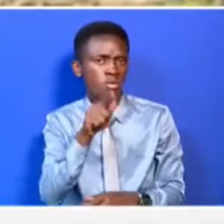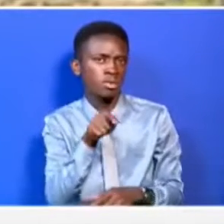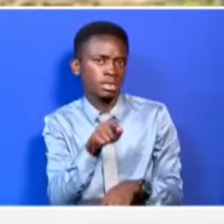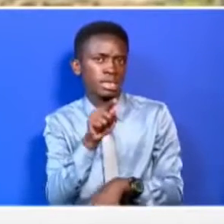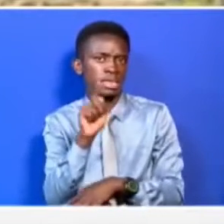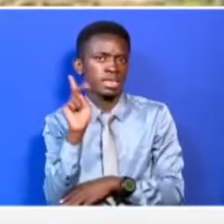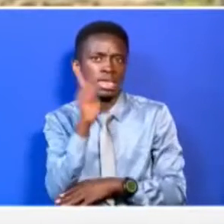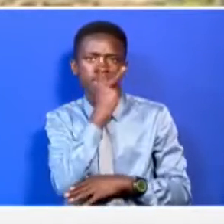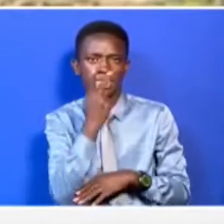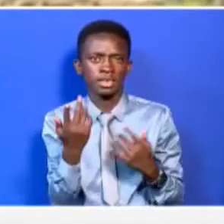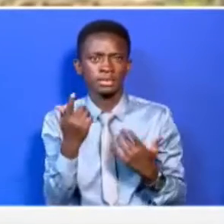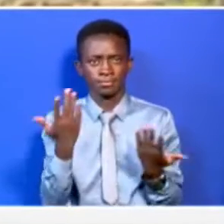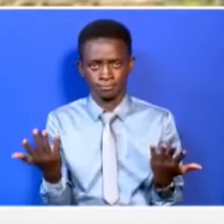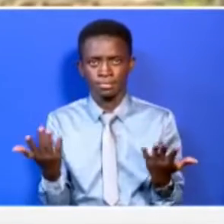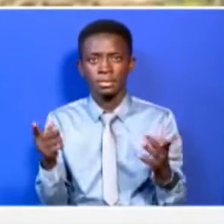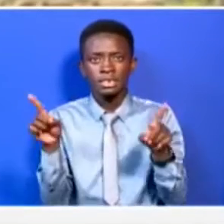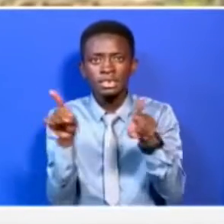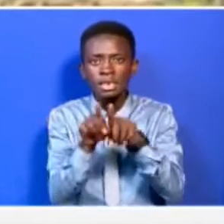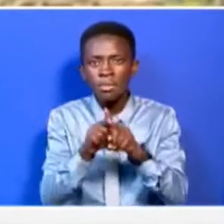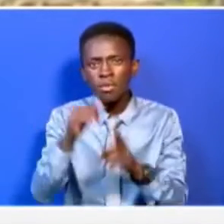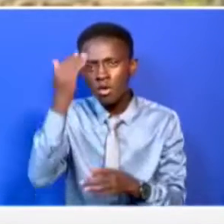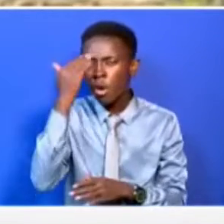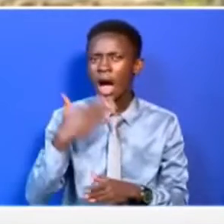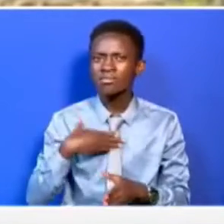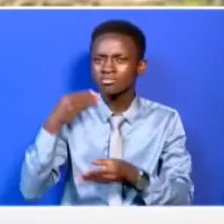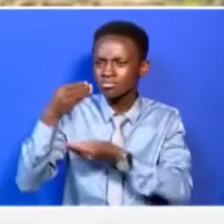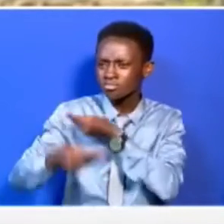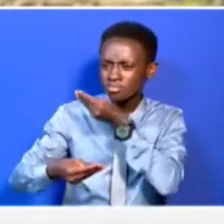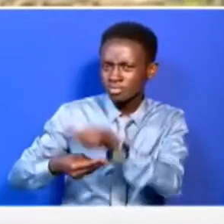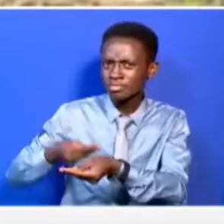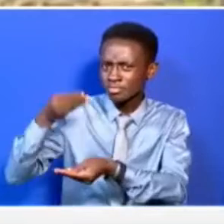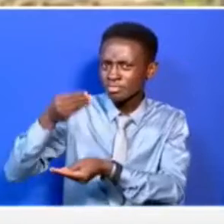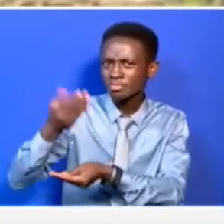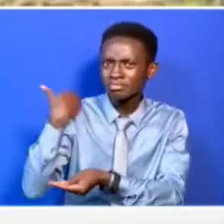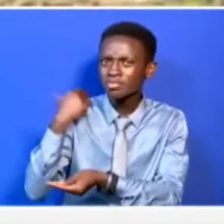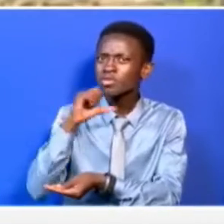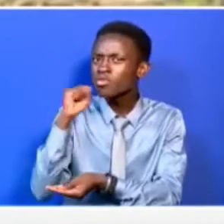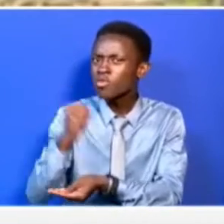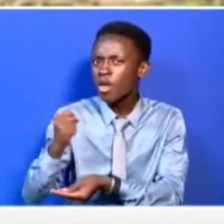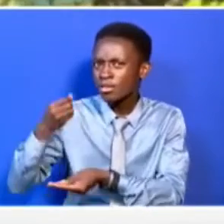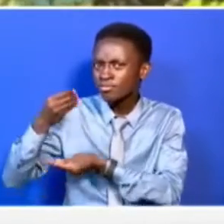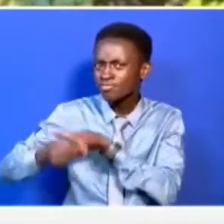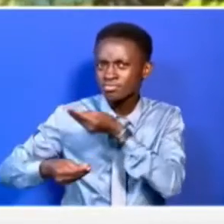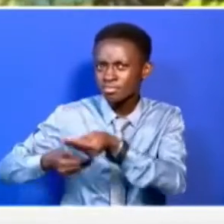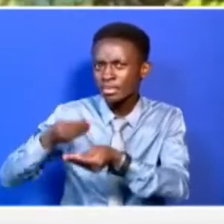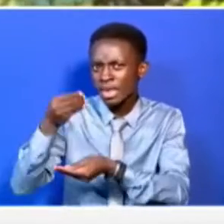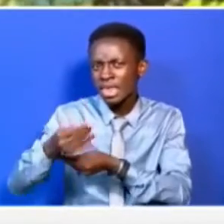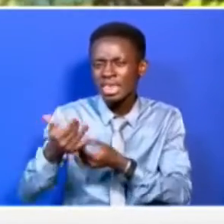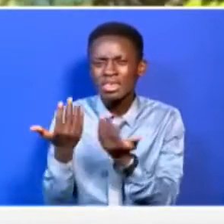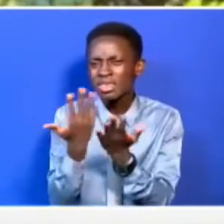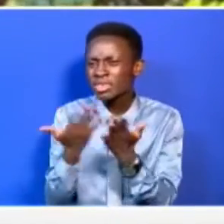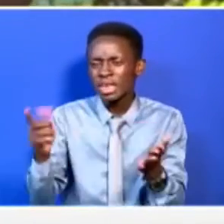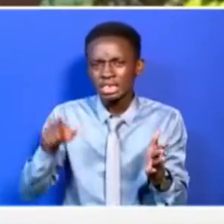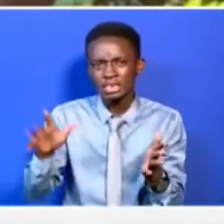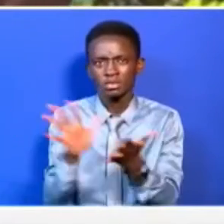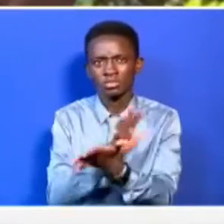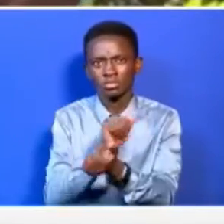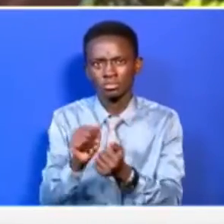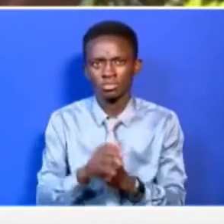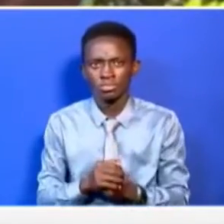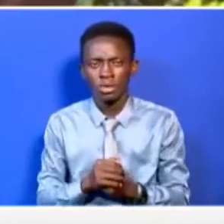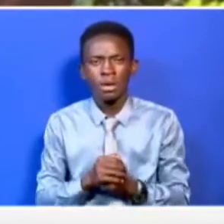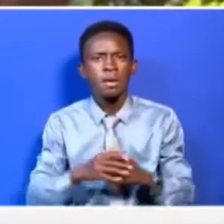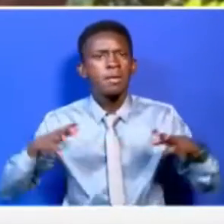wamepita. Lakini tuna vizazi ambavyo viko saa hii na vinahitaji kuishi. Ndugu zetu wale ambao wanawania